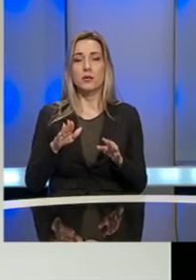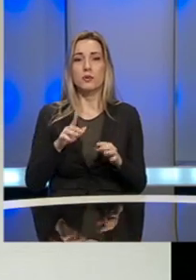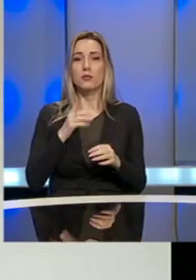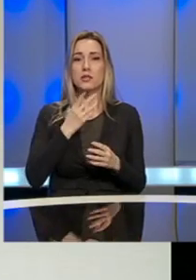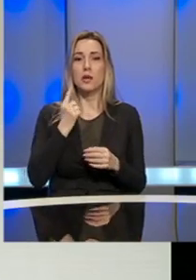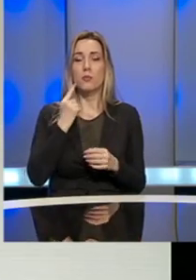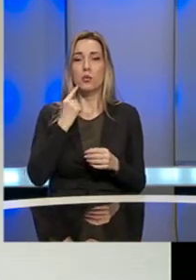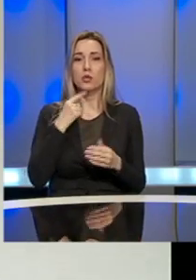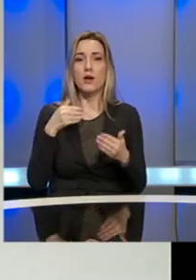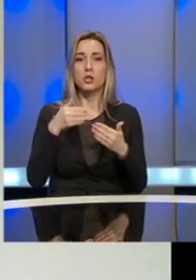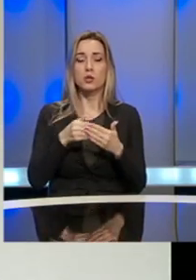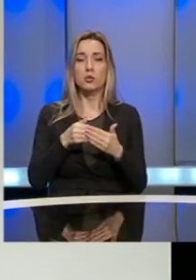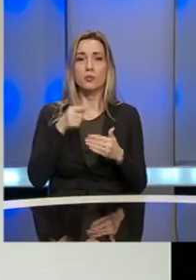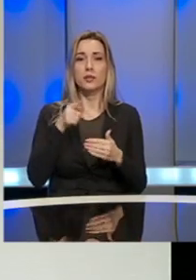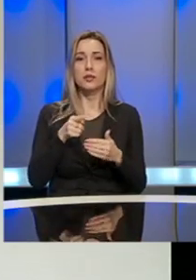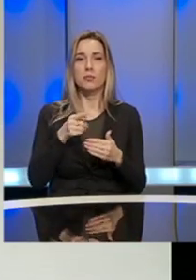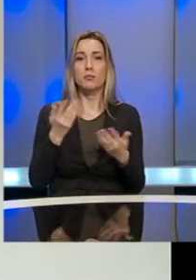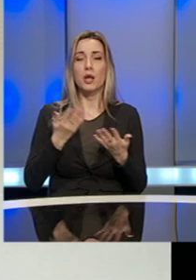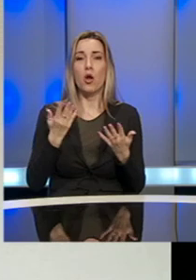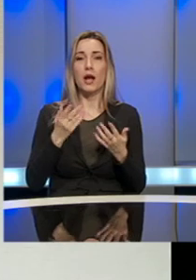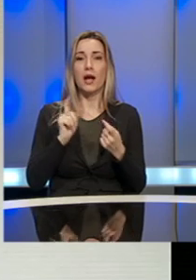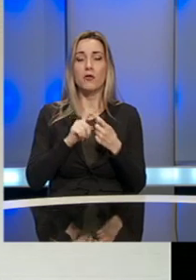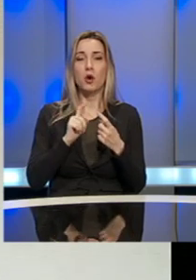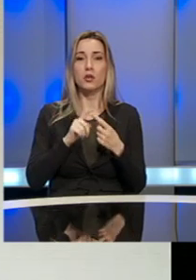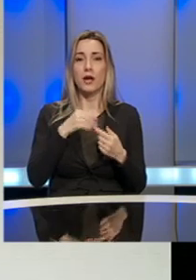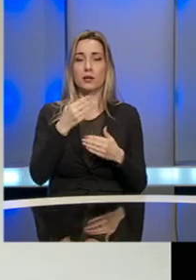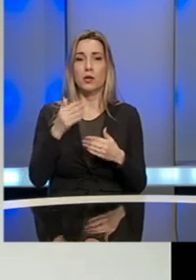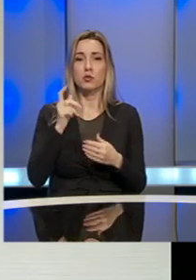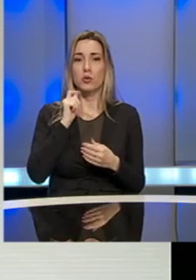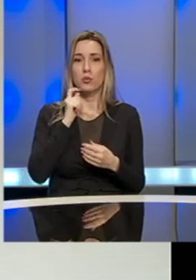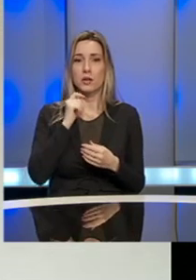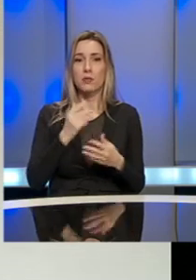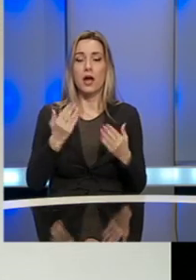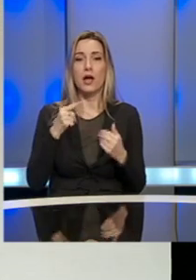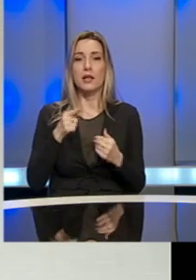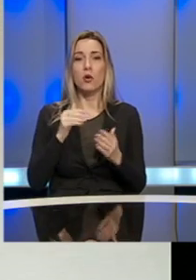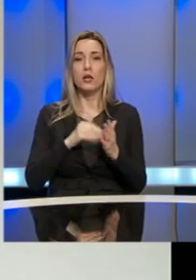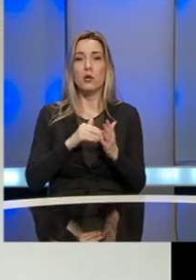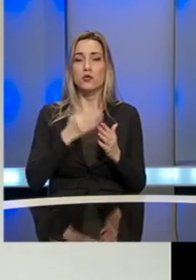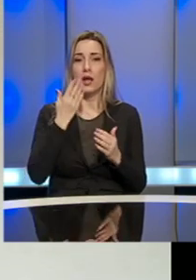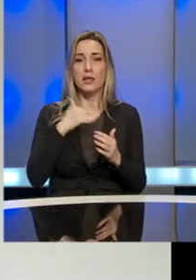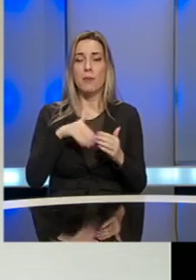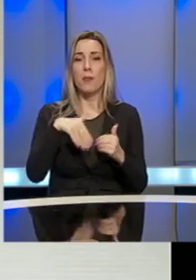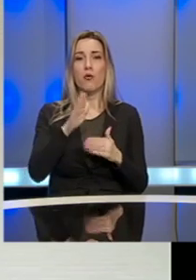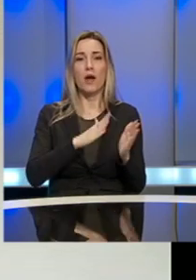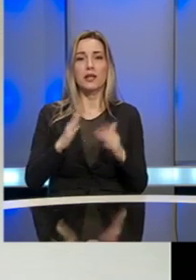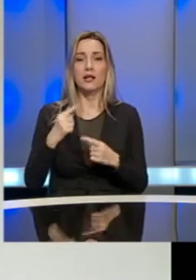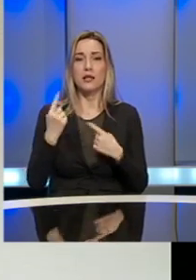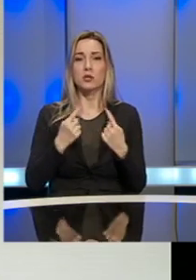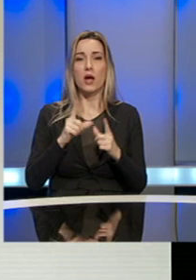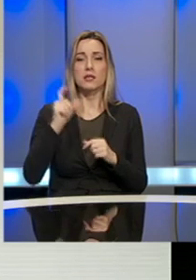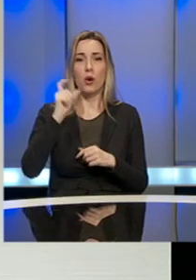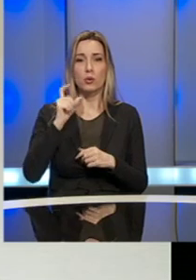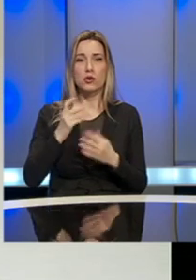pokušava suzbiti taj bilo kakav kontakt među ljudima. Tako da još uvijek nemamo vanrednu situaciju u Turskoj,